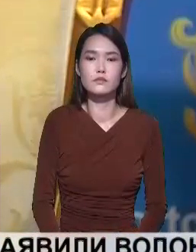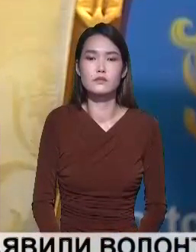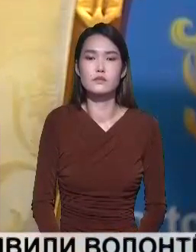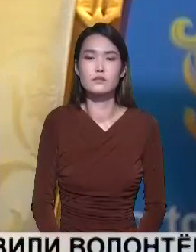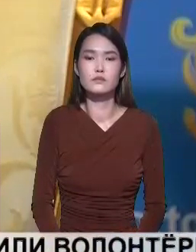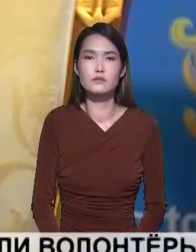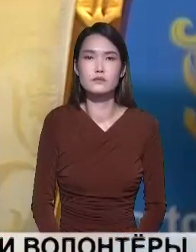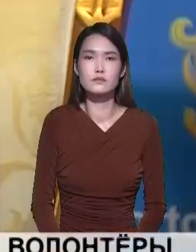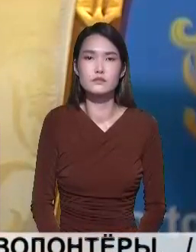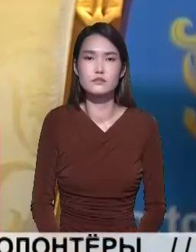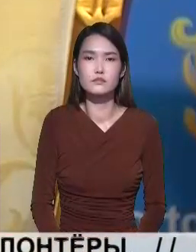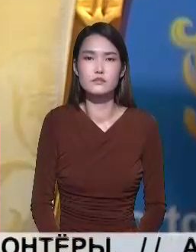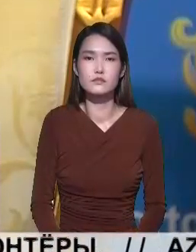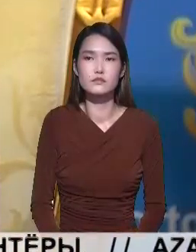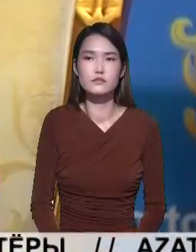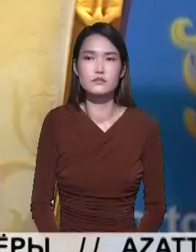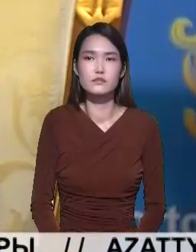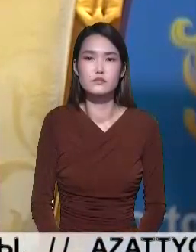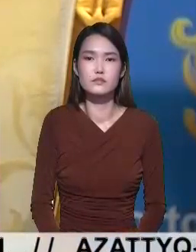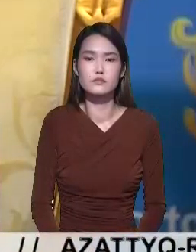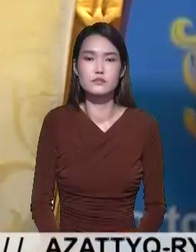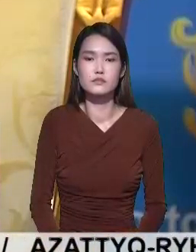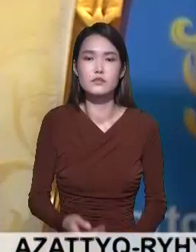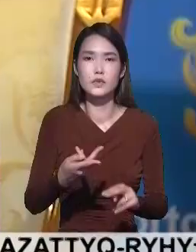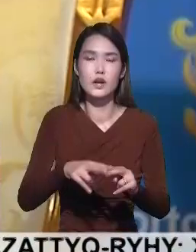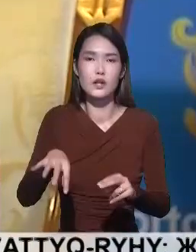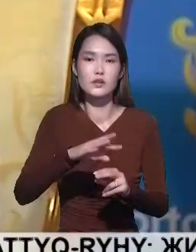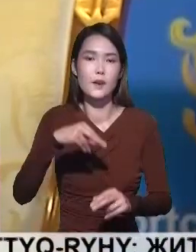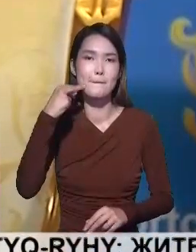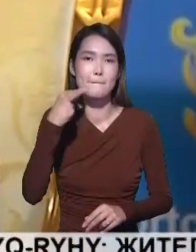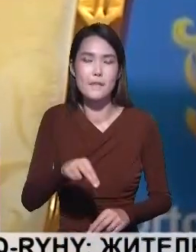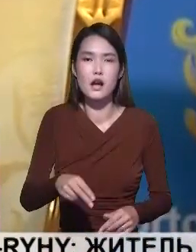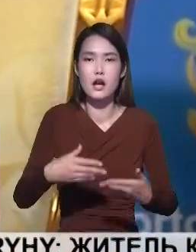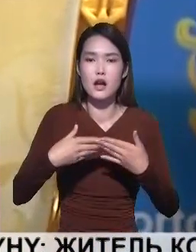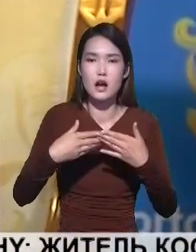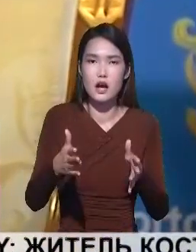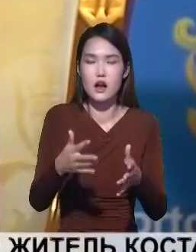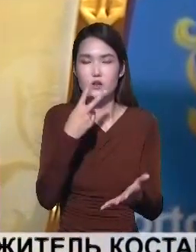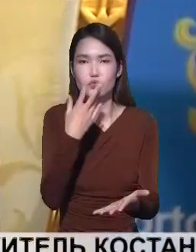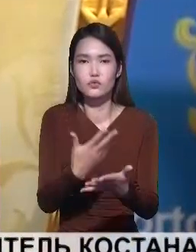обеспе обеспечивалась прозрачность и транспарентность